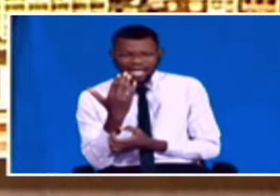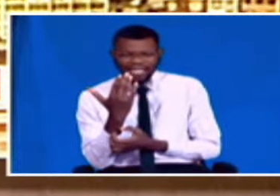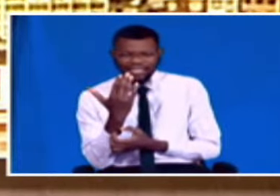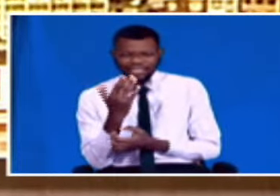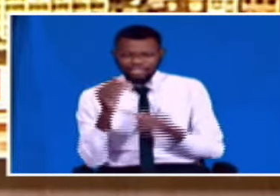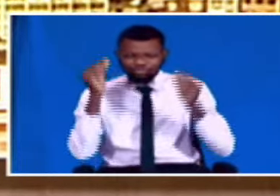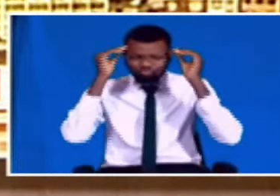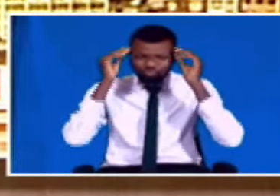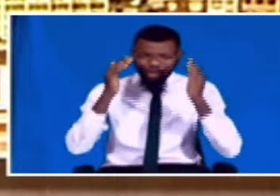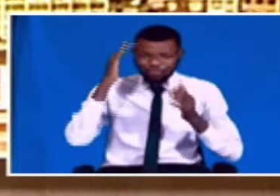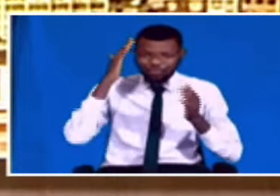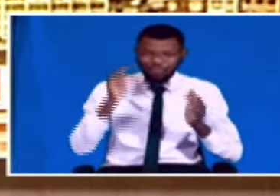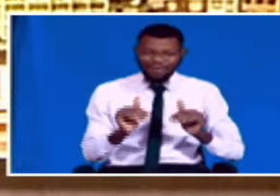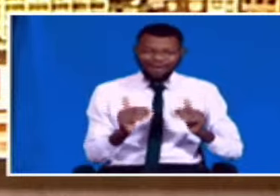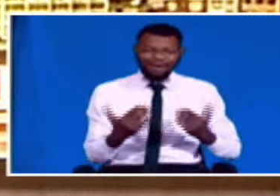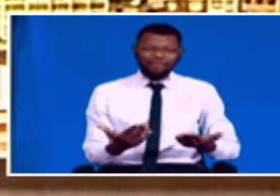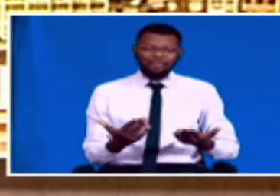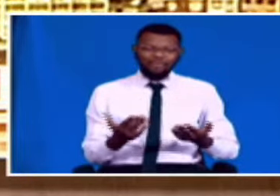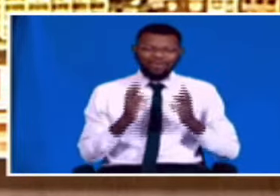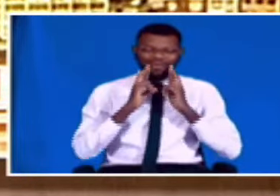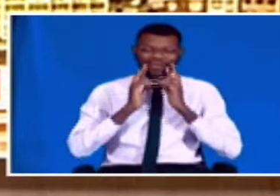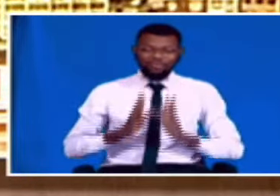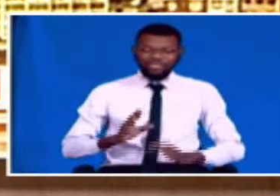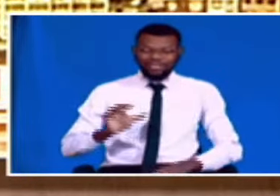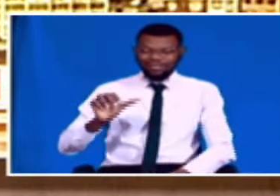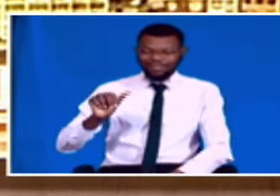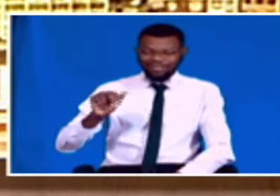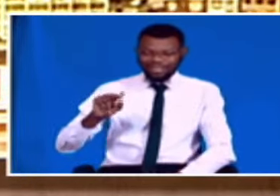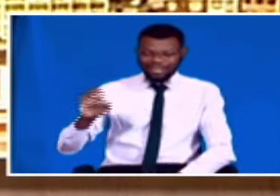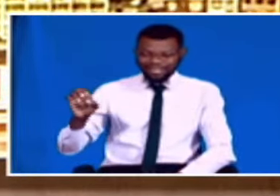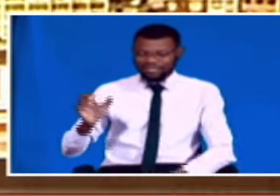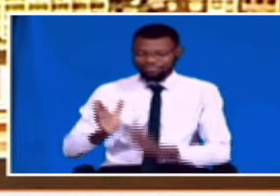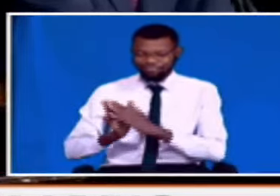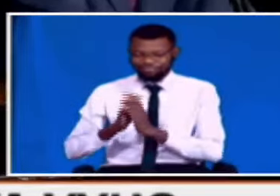masomo. Mwanahabari Ann Musungu anaangazia taarifa hii.